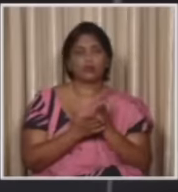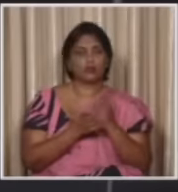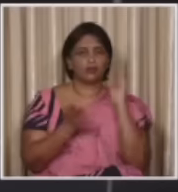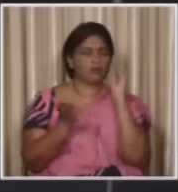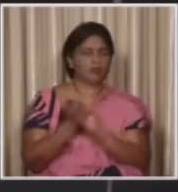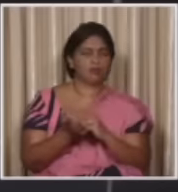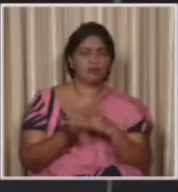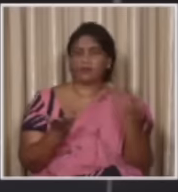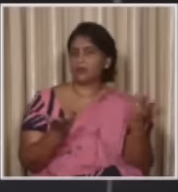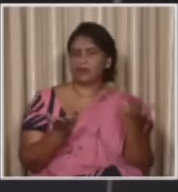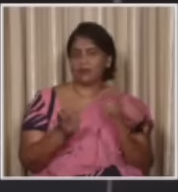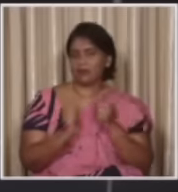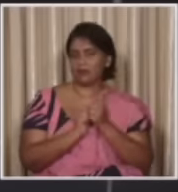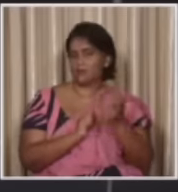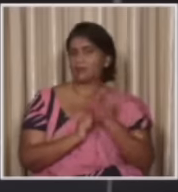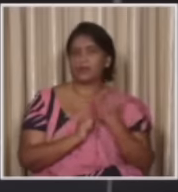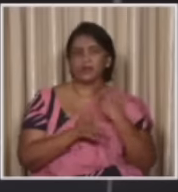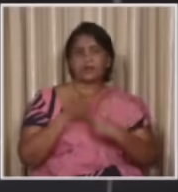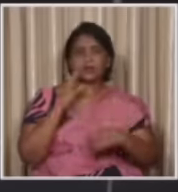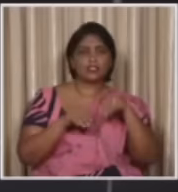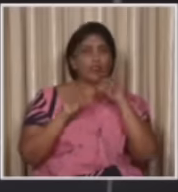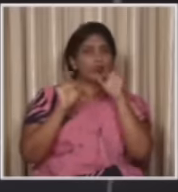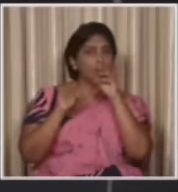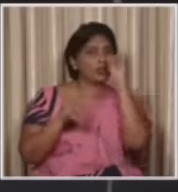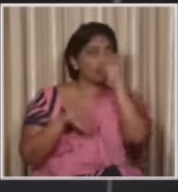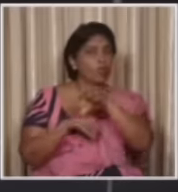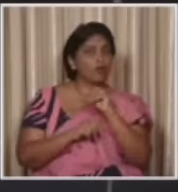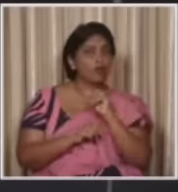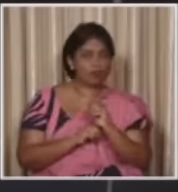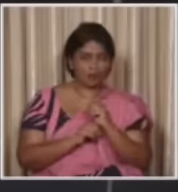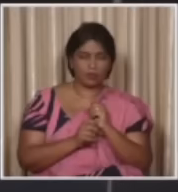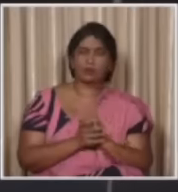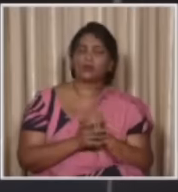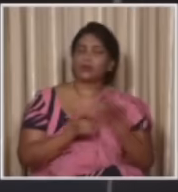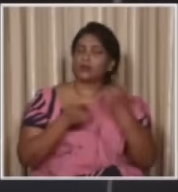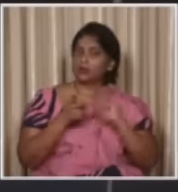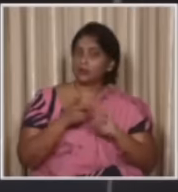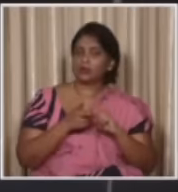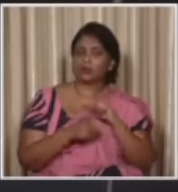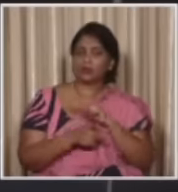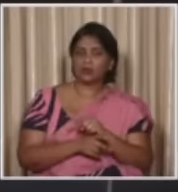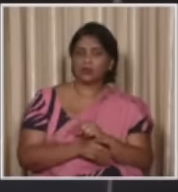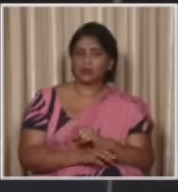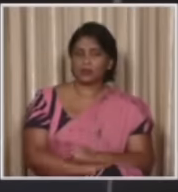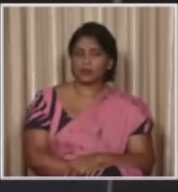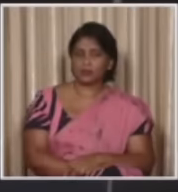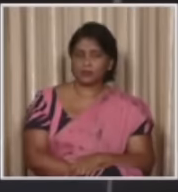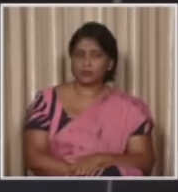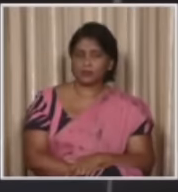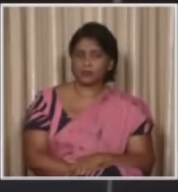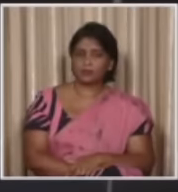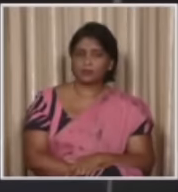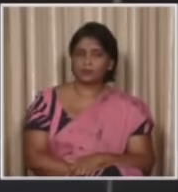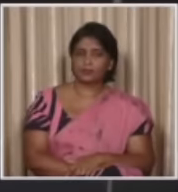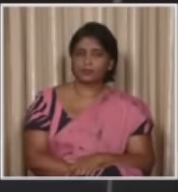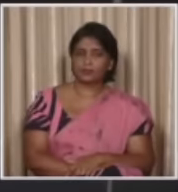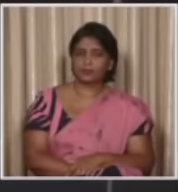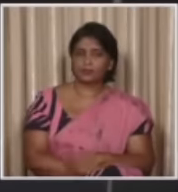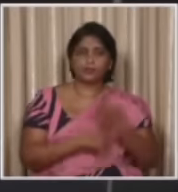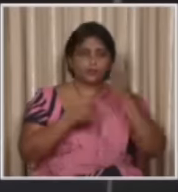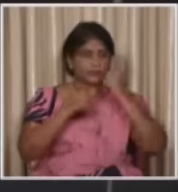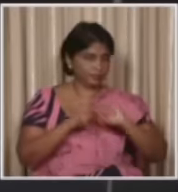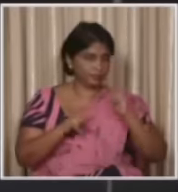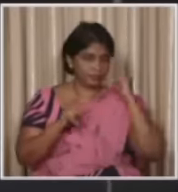බෑ? කොහොමද තියෙන්න බෑ? ඡන්ද දෙන ආකාරය සම්බන්ධයෙන්. ඊළඟට ගමු ඔබතුමන්ලාගේ විශ්වාස වංග යෝජනාවේ ඊළඟ